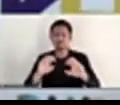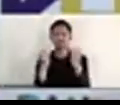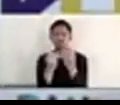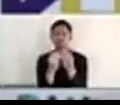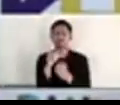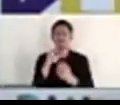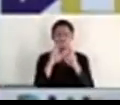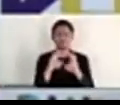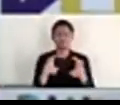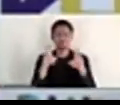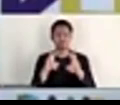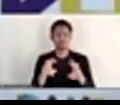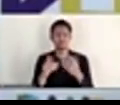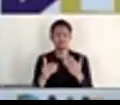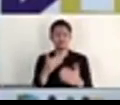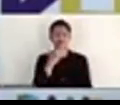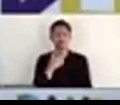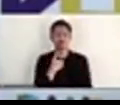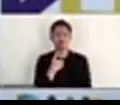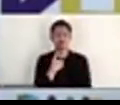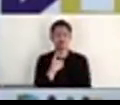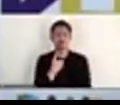am strong